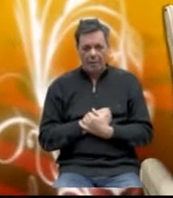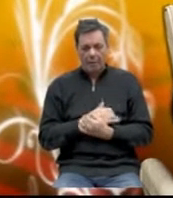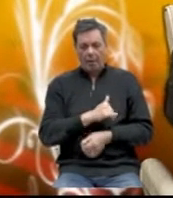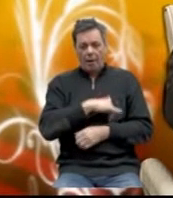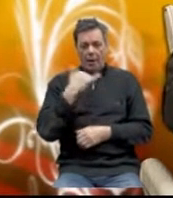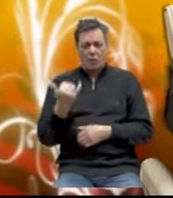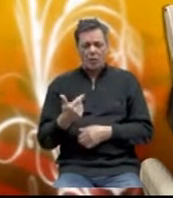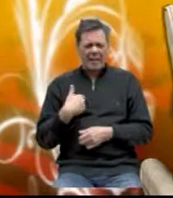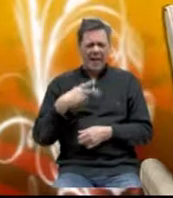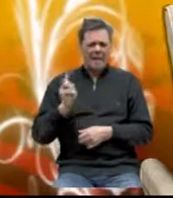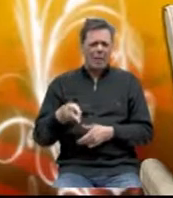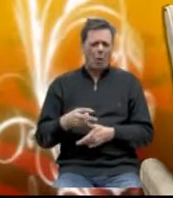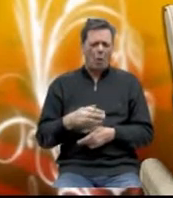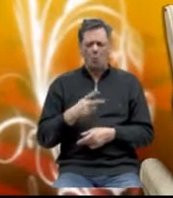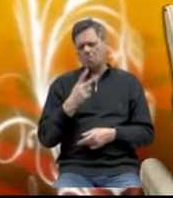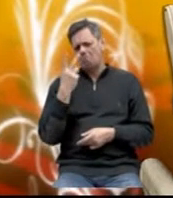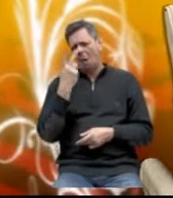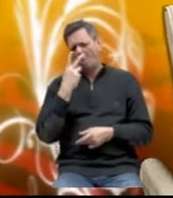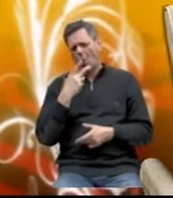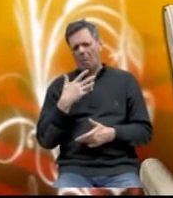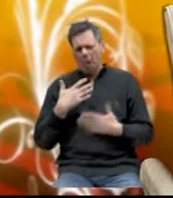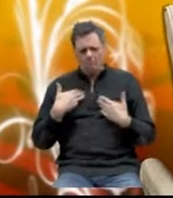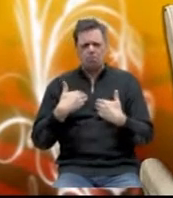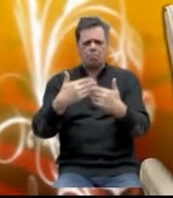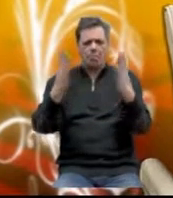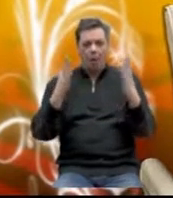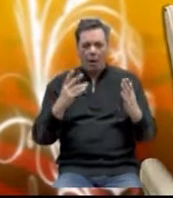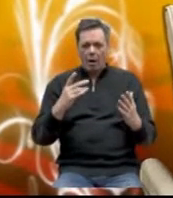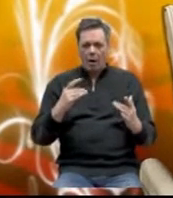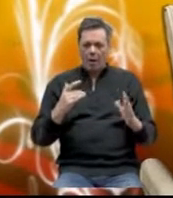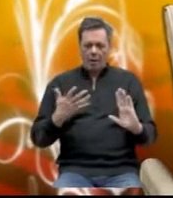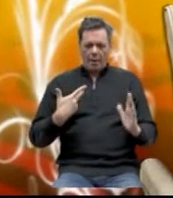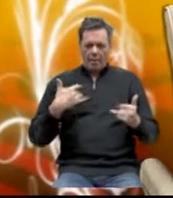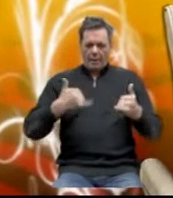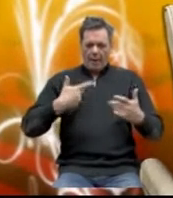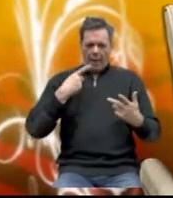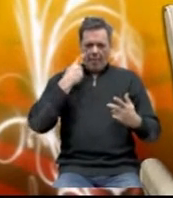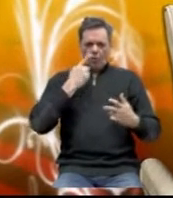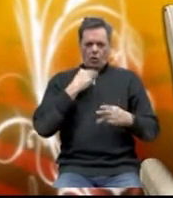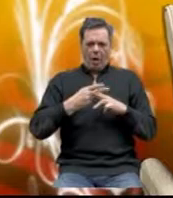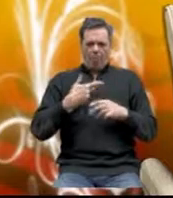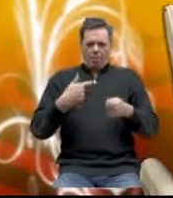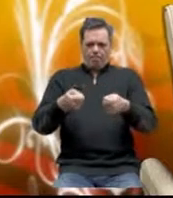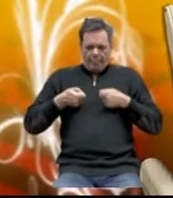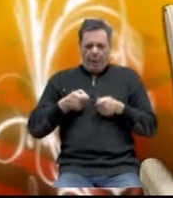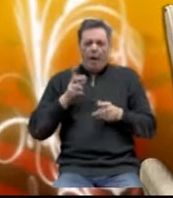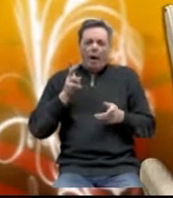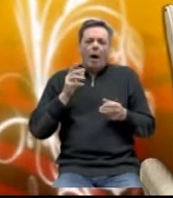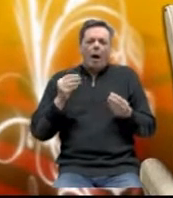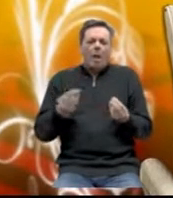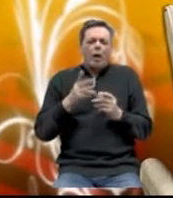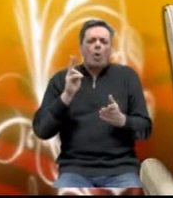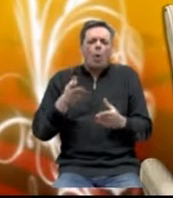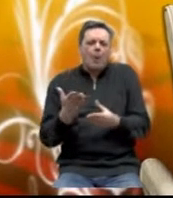sada sam mogao normalno voziti, po tome sam najedanput vidim da ne smijem više tako, prema tome da nešto moram